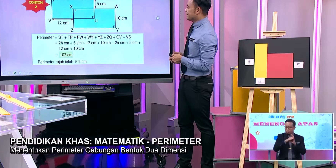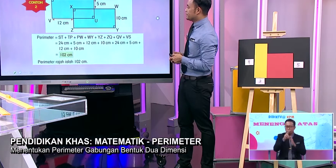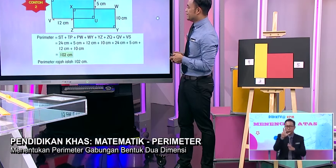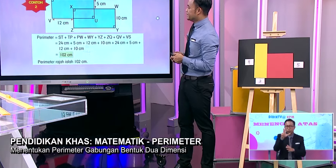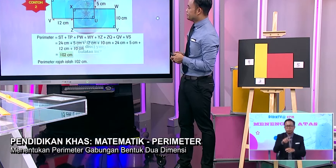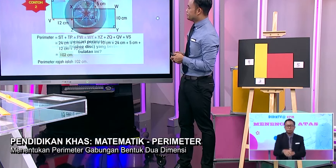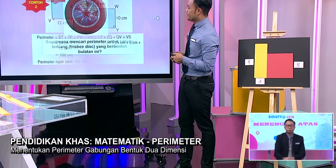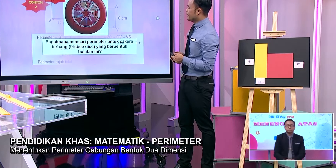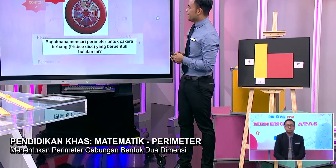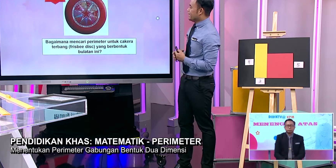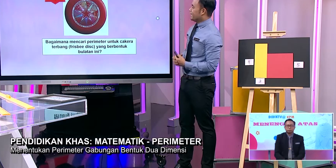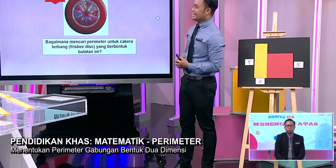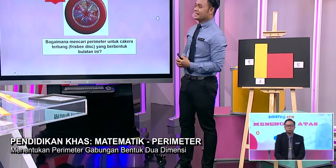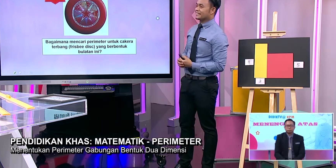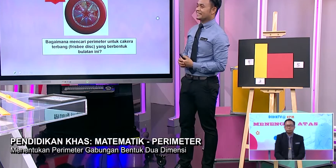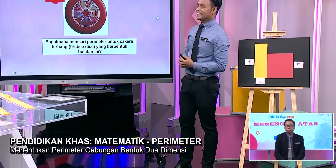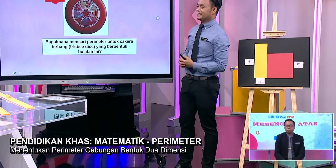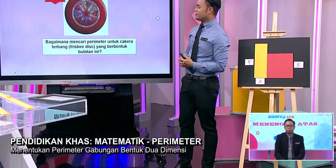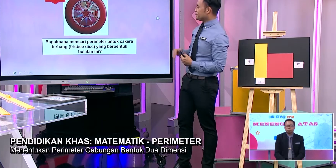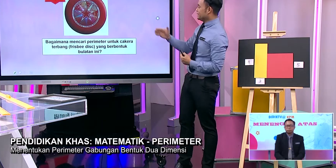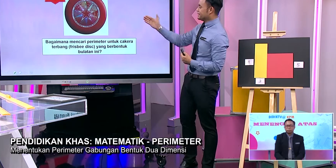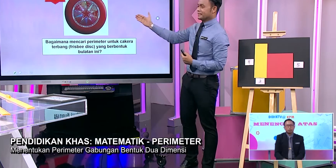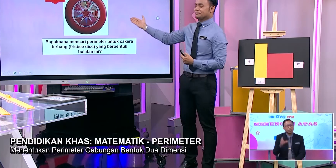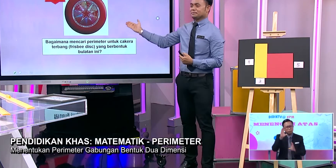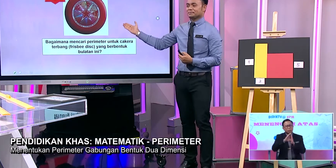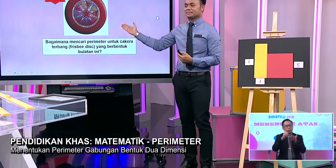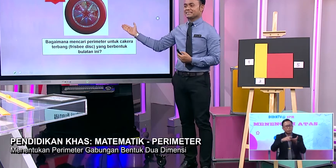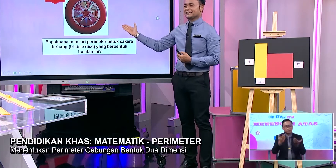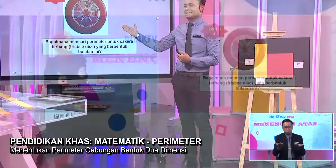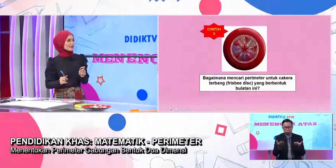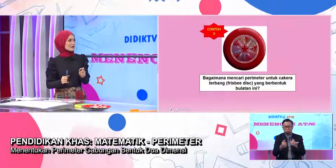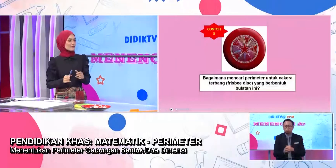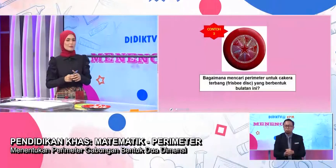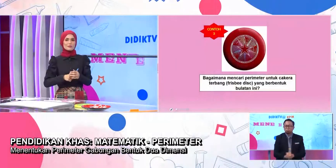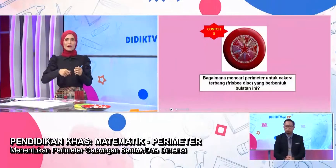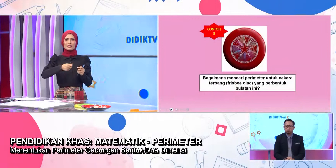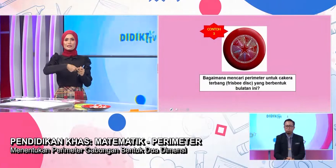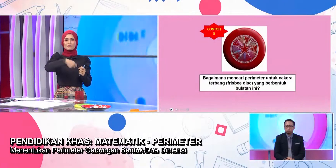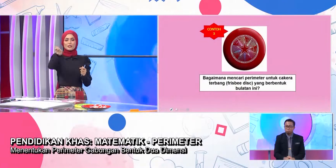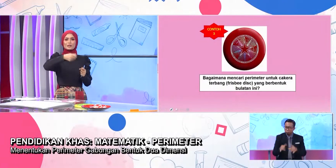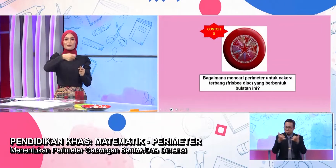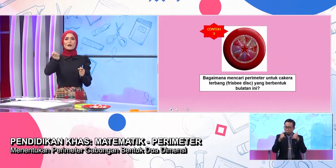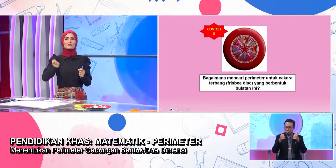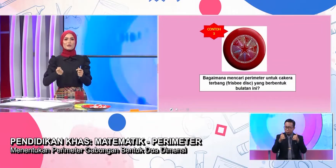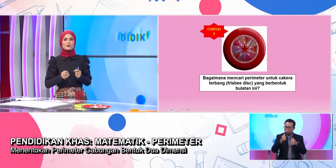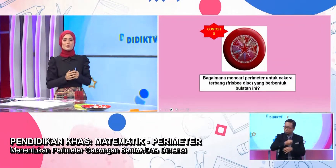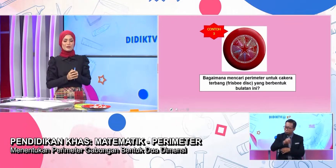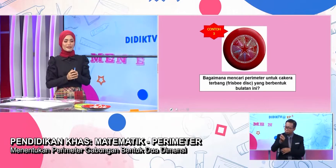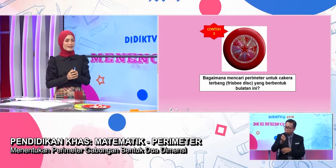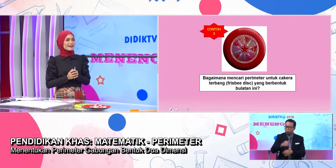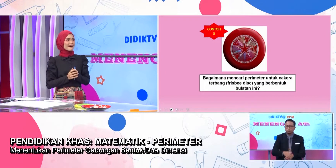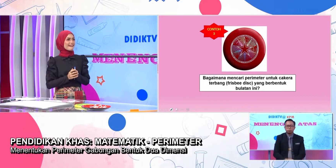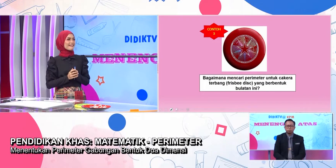caba sedikit sebenarnya hai oke gak papa ini bisa ini macam gambar permainan piring terbang tuh